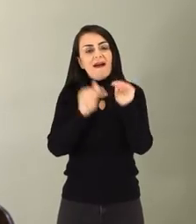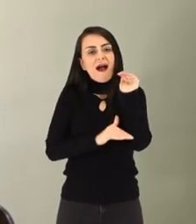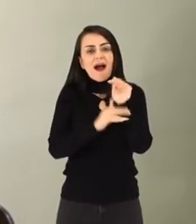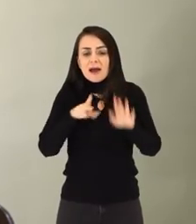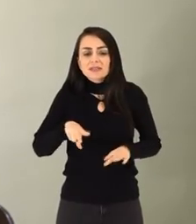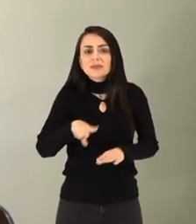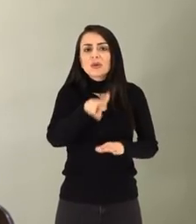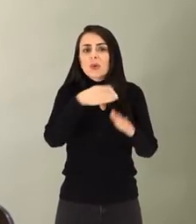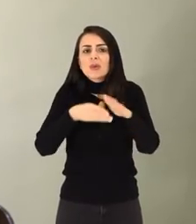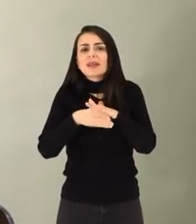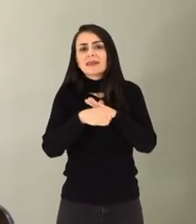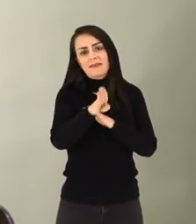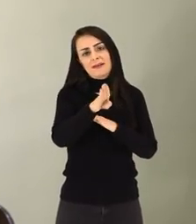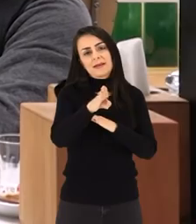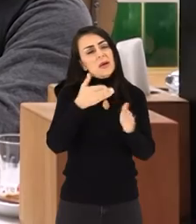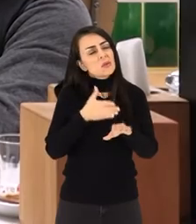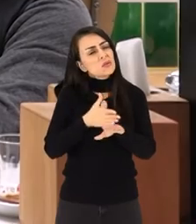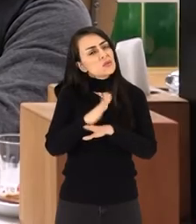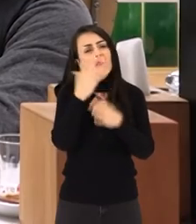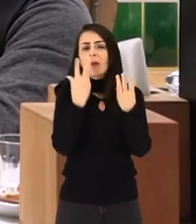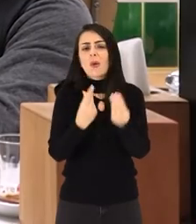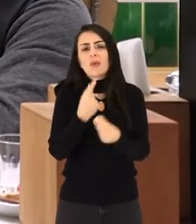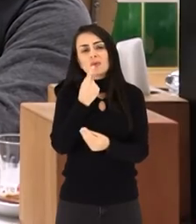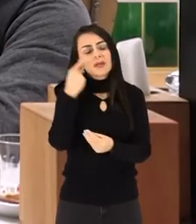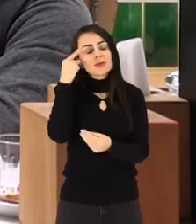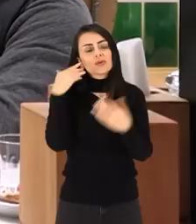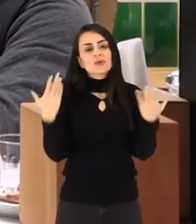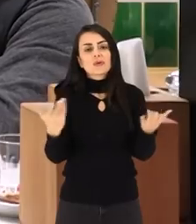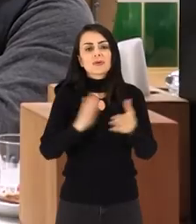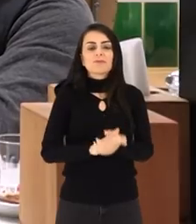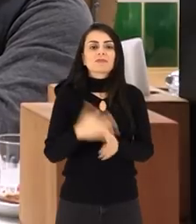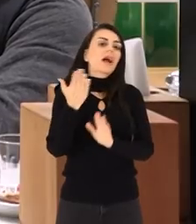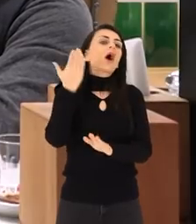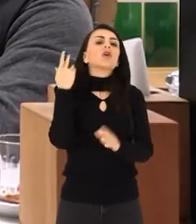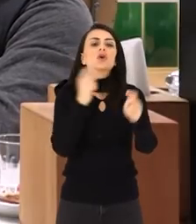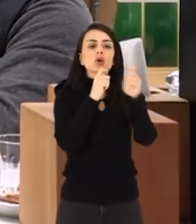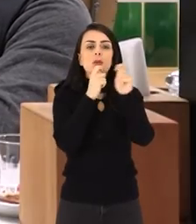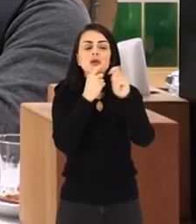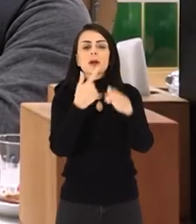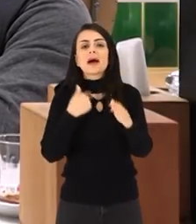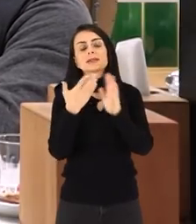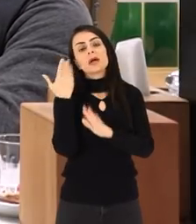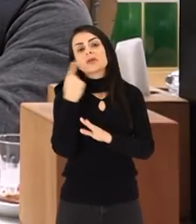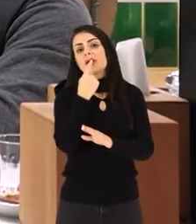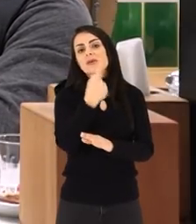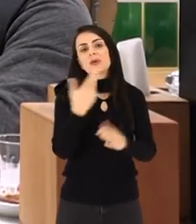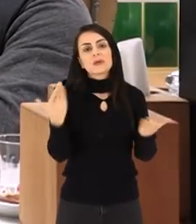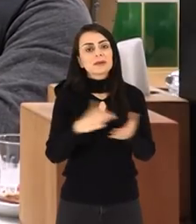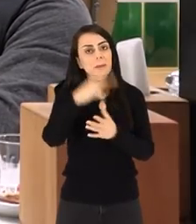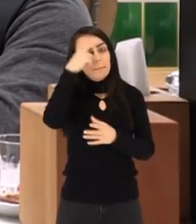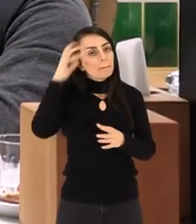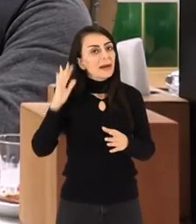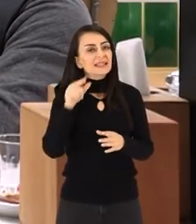Yani rayına oturdu diyebilirim ya Bülent. İşte aslında benim için öyle. Daha önce de bir röportajımda söylemiştim ki